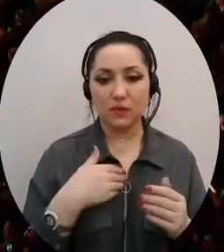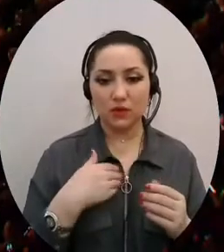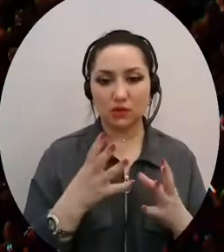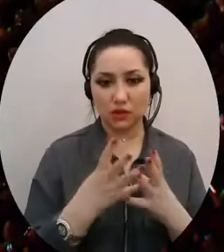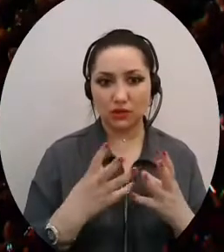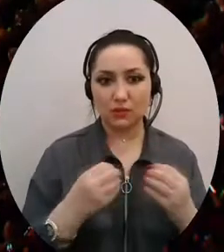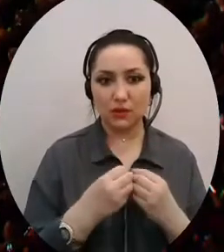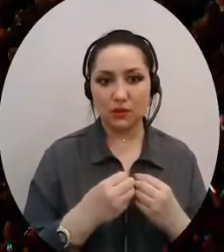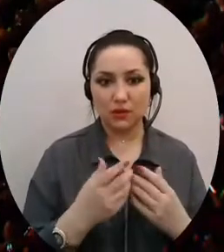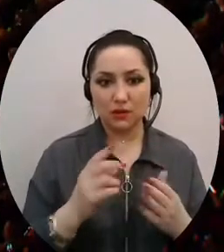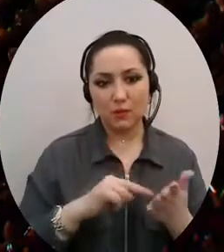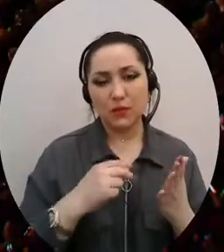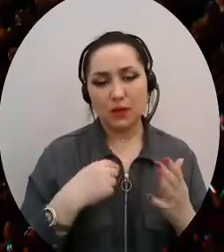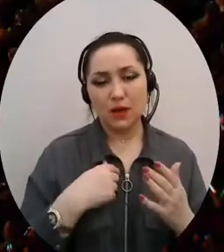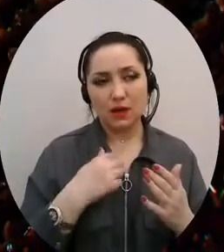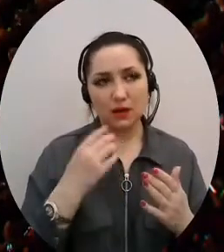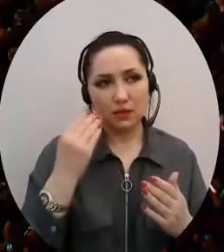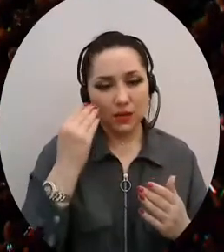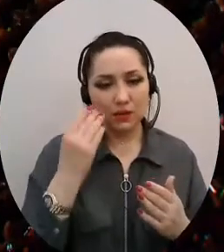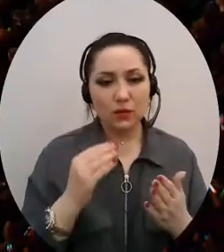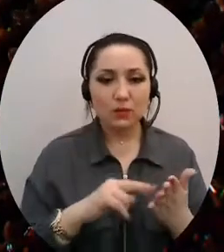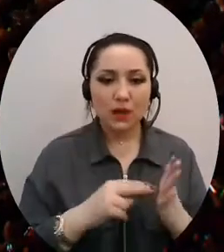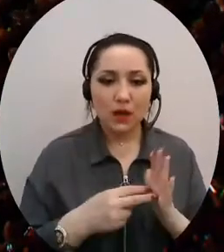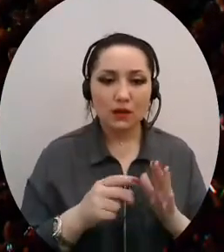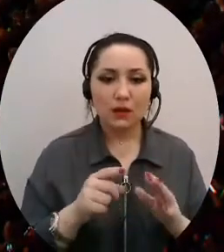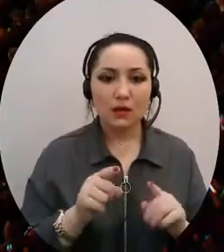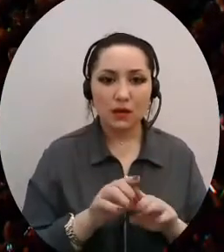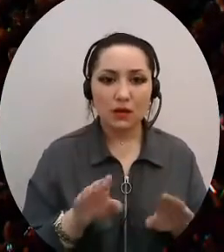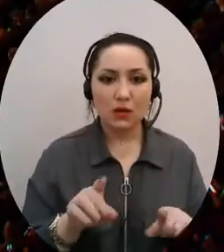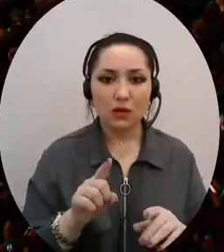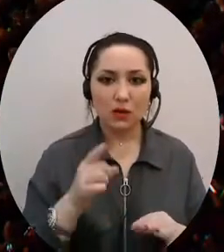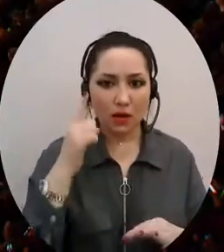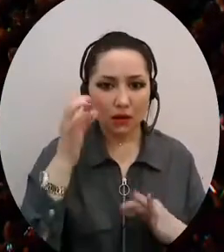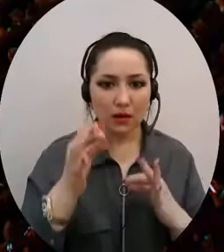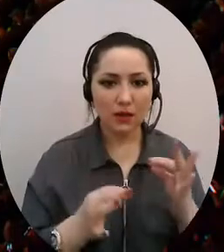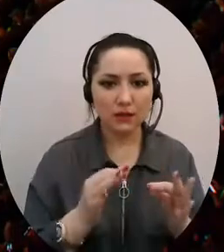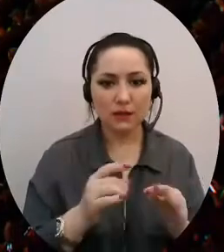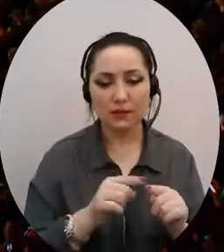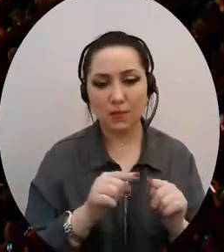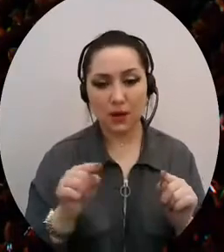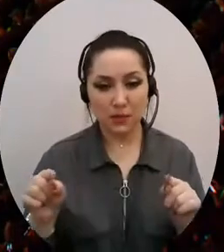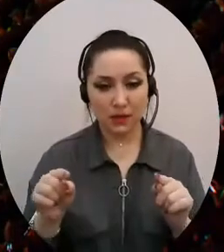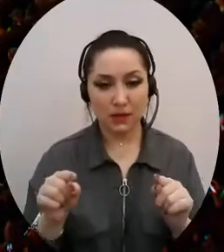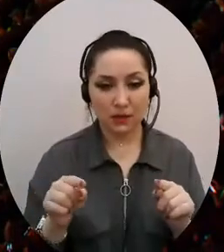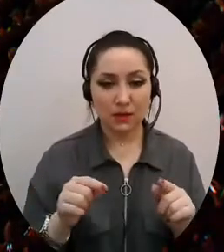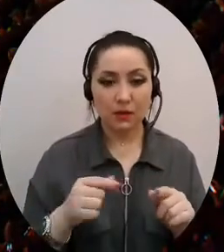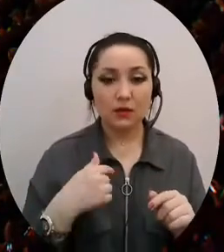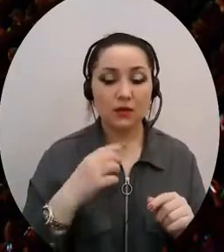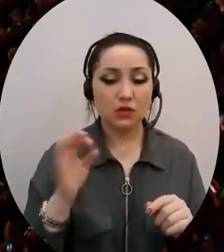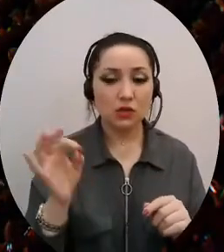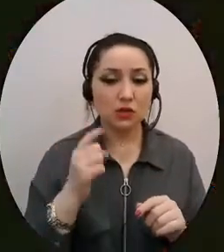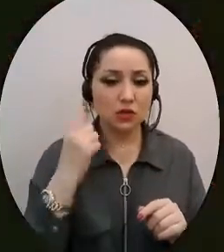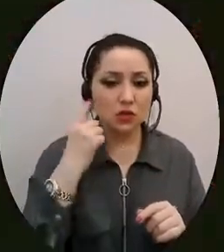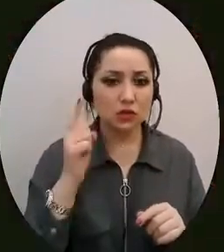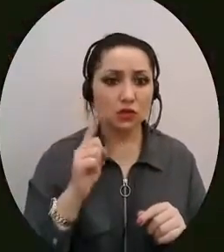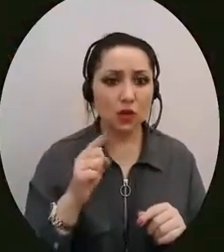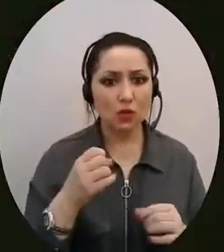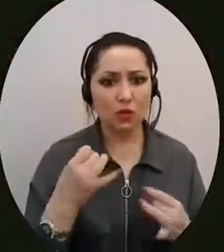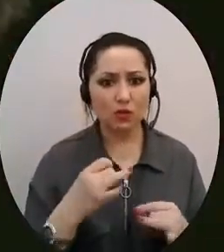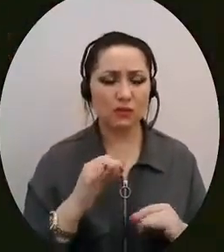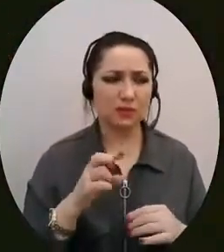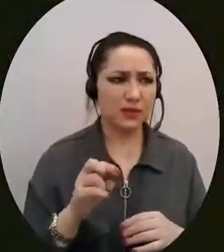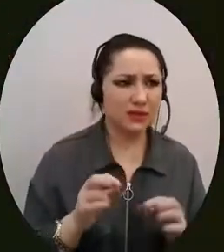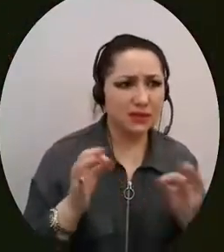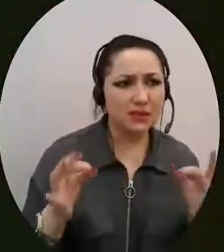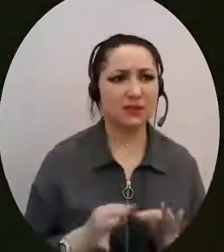в плане того, что мы на весы ставим просто и анализируем этот моментик. Я очень часто слышал от лидеров, что «Ой, блин, я боюсь провести